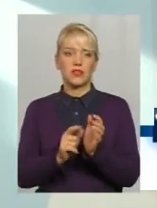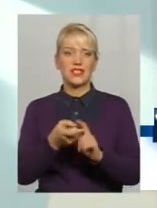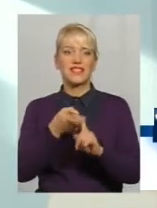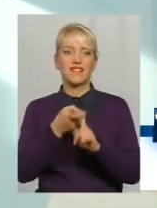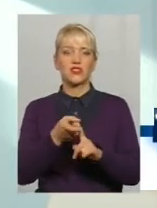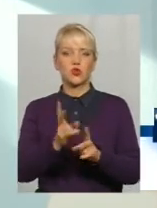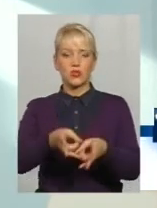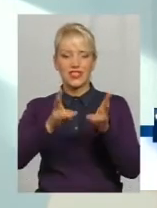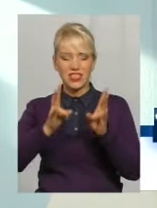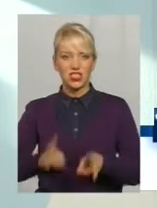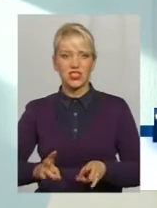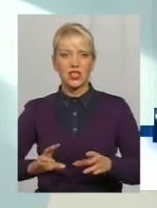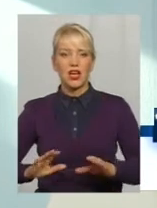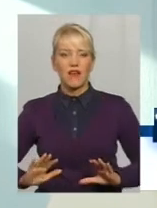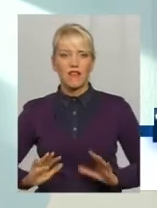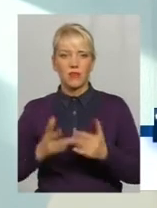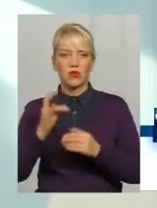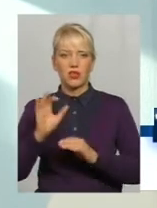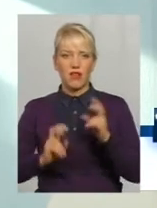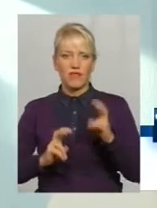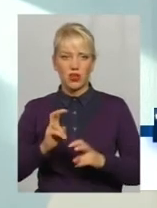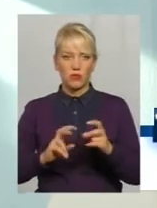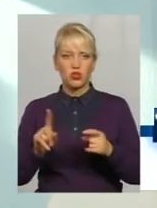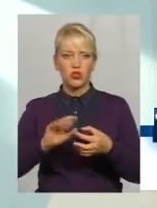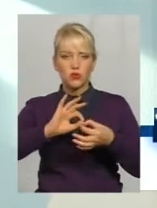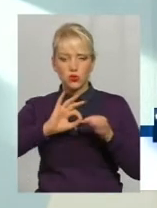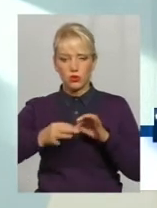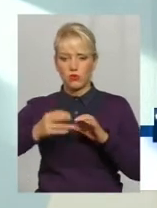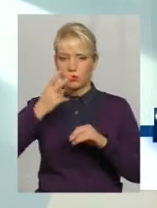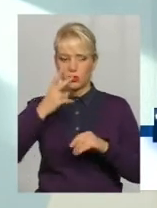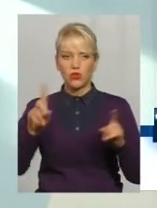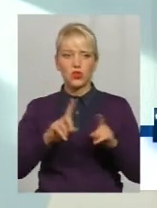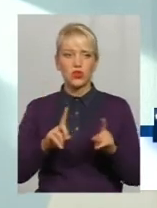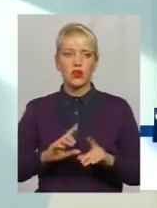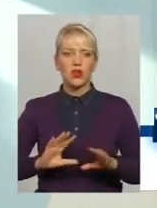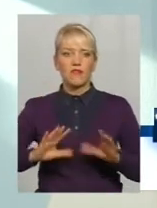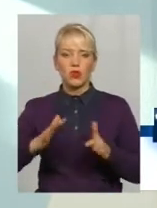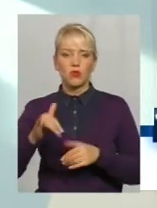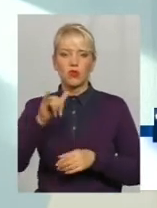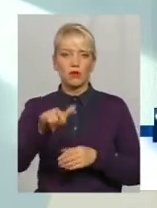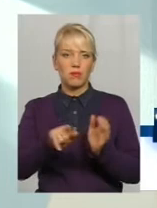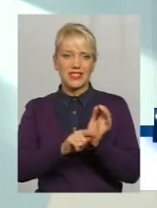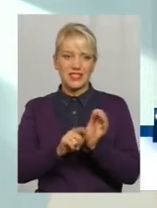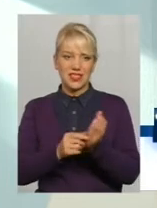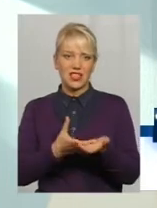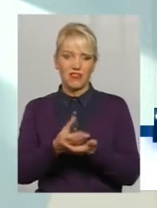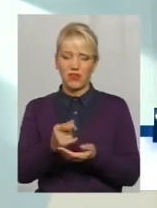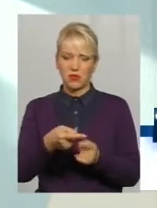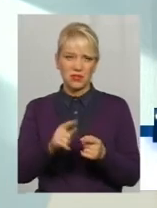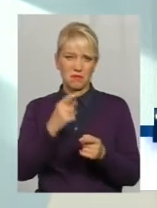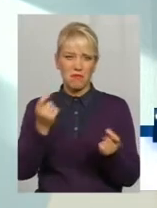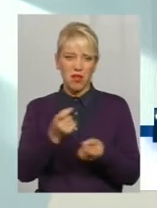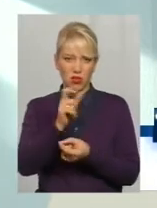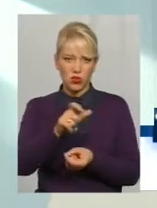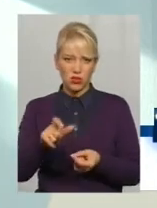нещасним випадком на виробництві, вони теж скрупульозно подивилися до того, що відбулося у їх пенсійних виплатах. Їх небагато у нас,